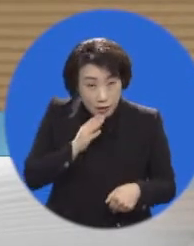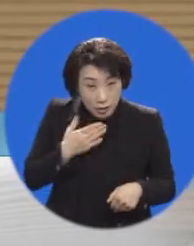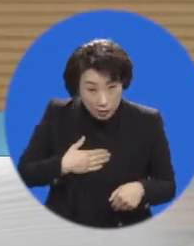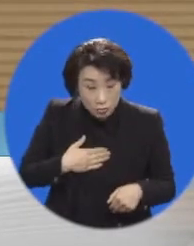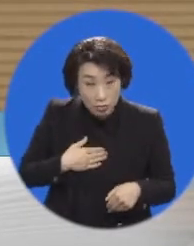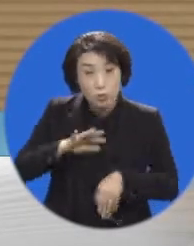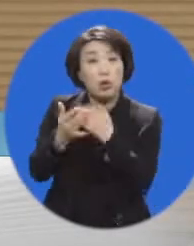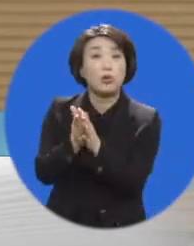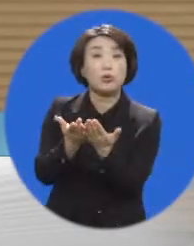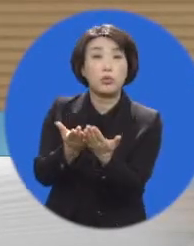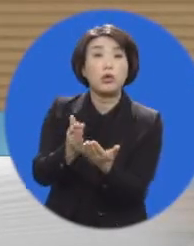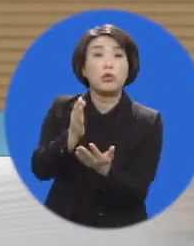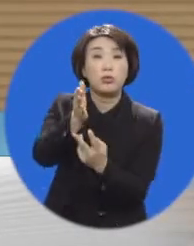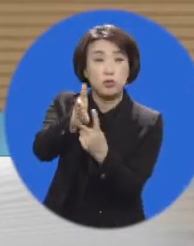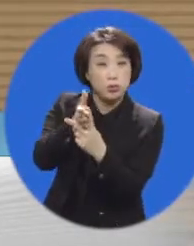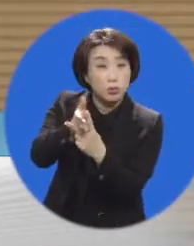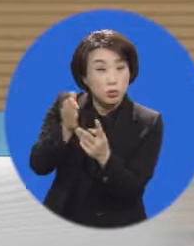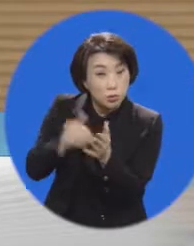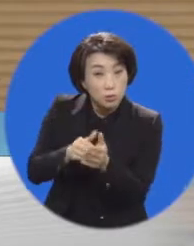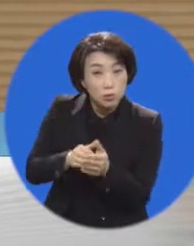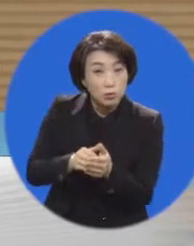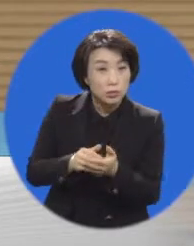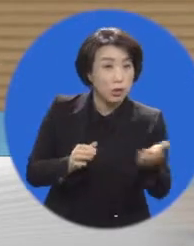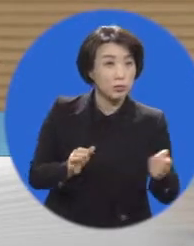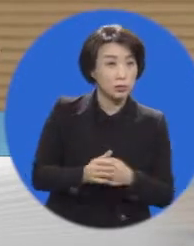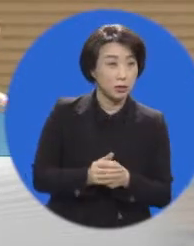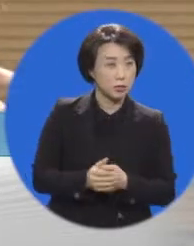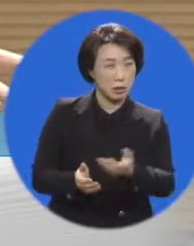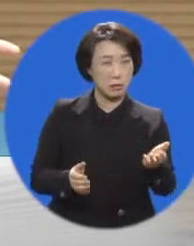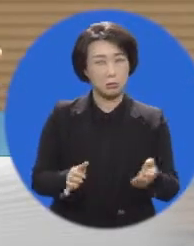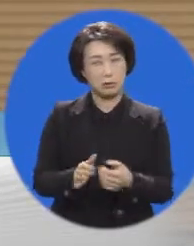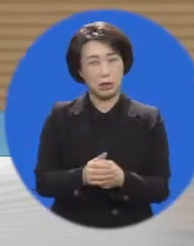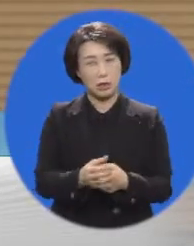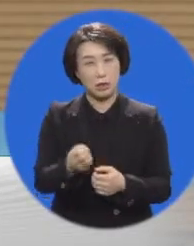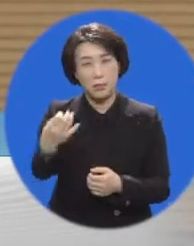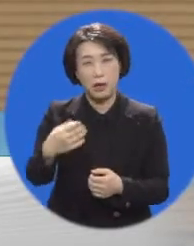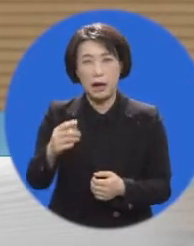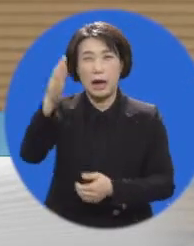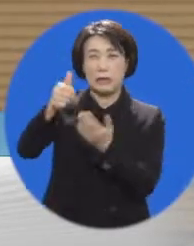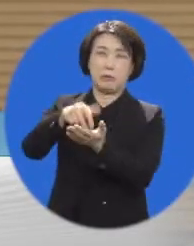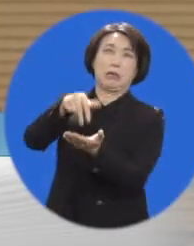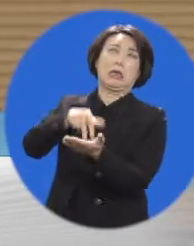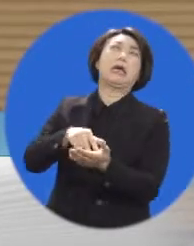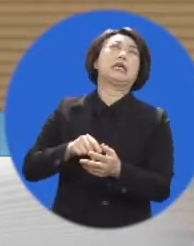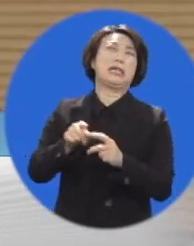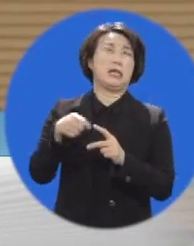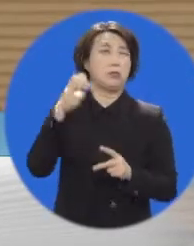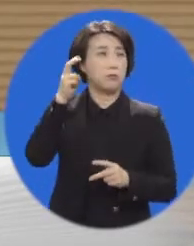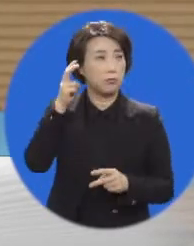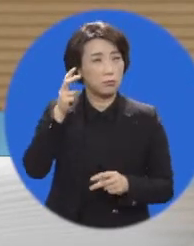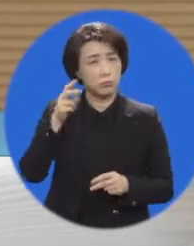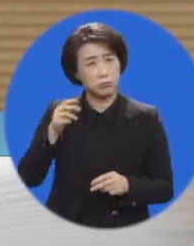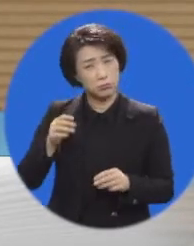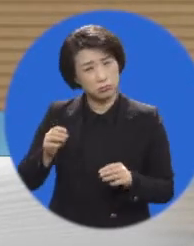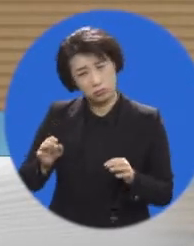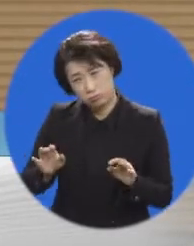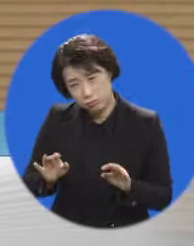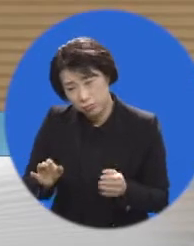있지. 뭐 하나님도 내 사정 가지면 이해 없을 거야. 이렇게 된다면